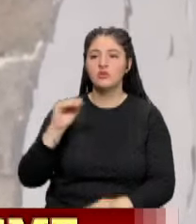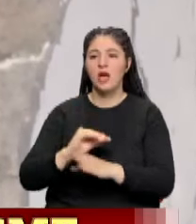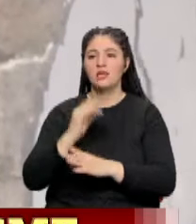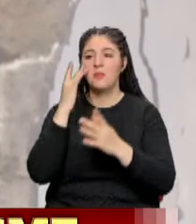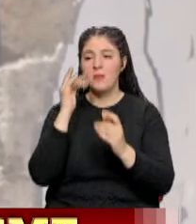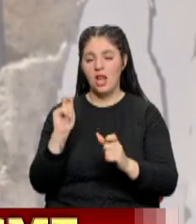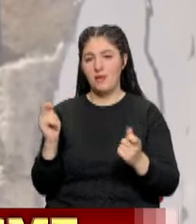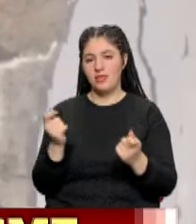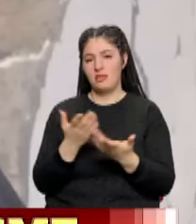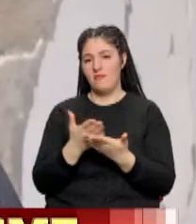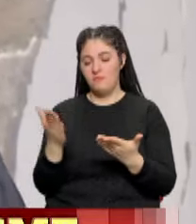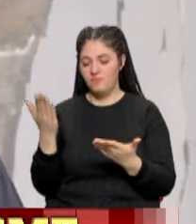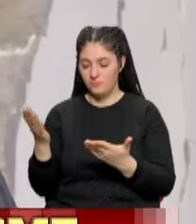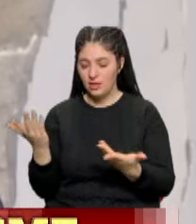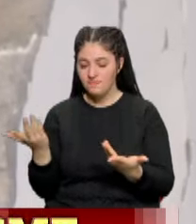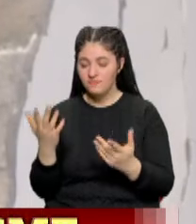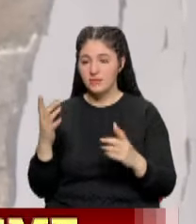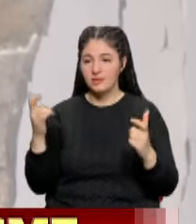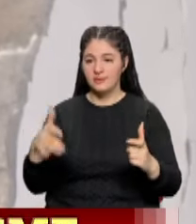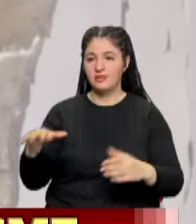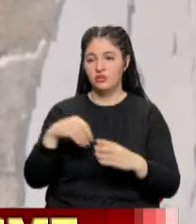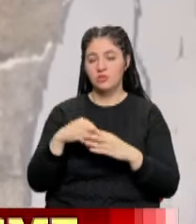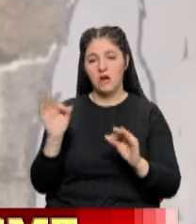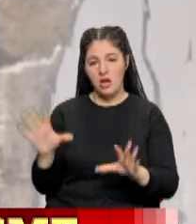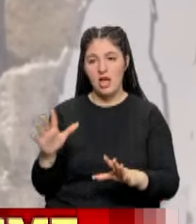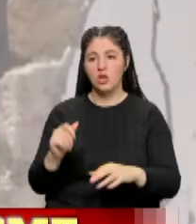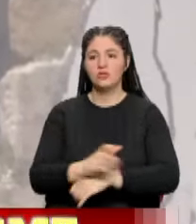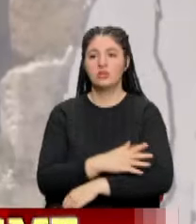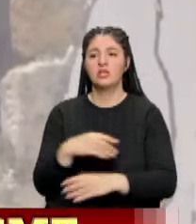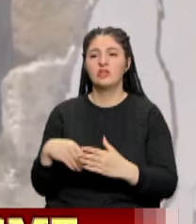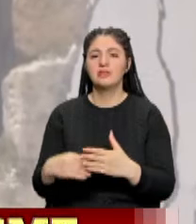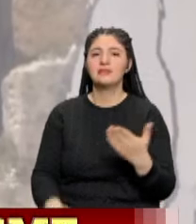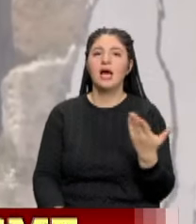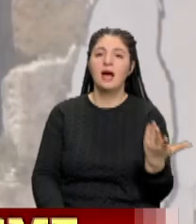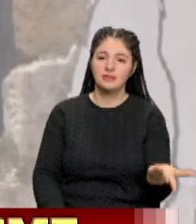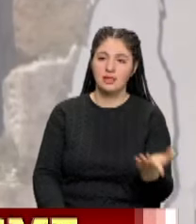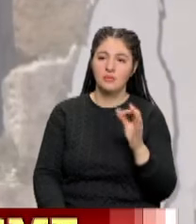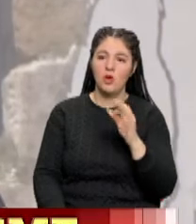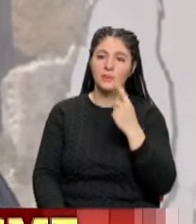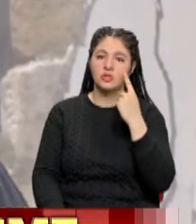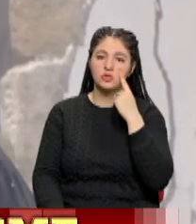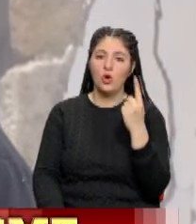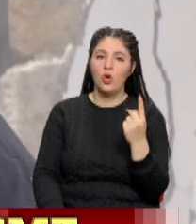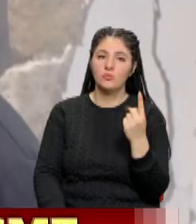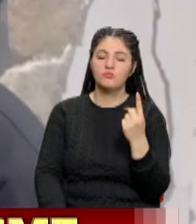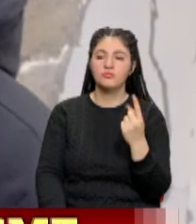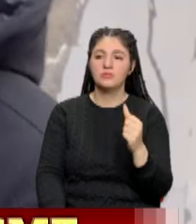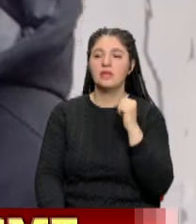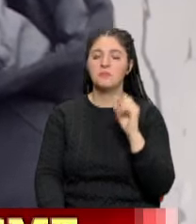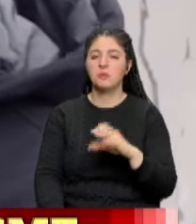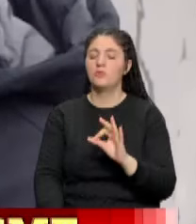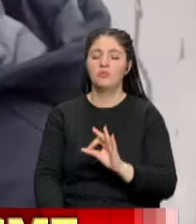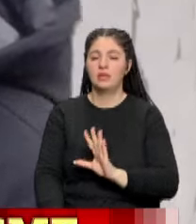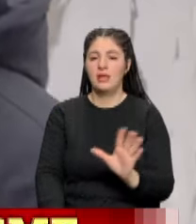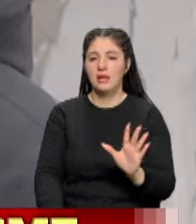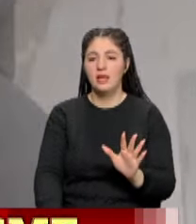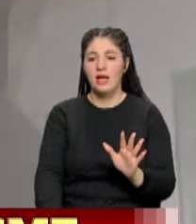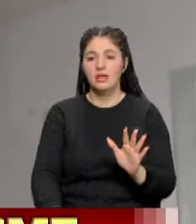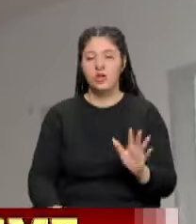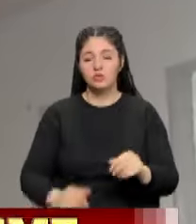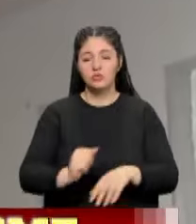belirlemeye devam ediyor. Hem kent açısından böyle, duygular açısından zaten böyle bir tabloda geride bırakmak mümkün değil.